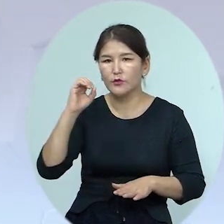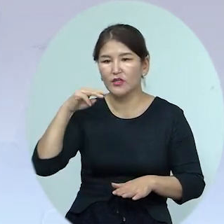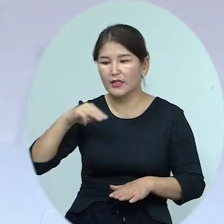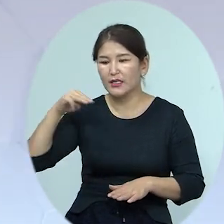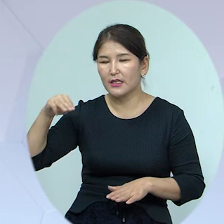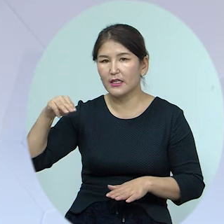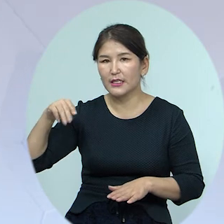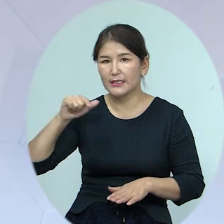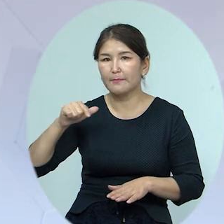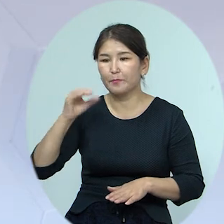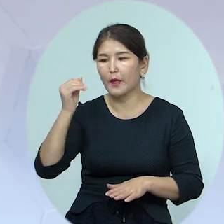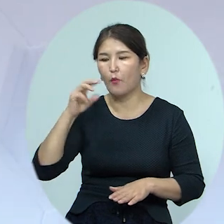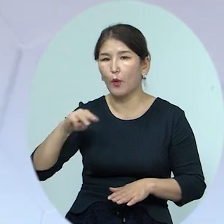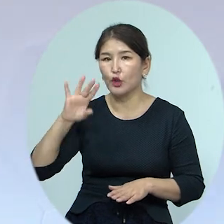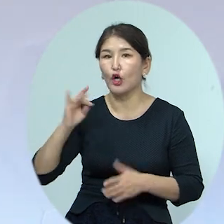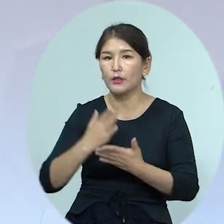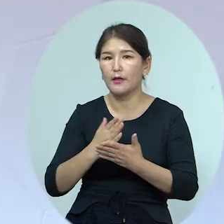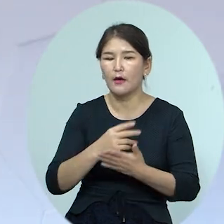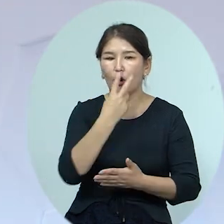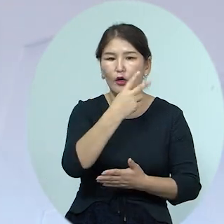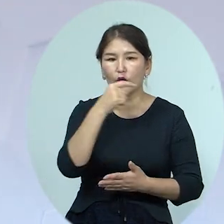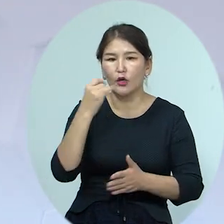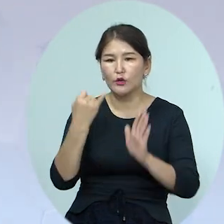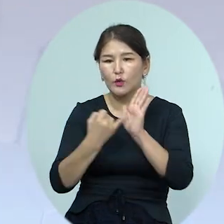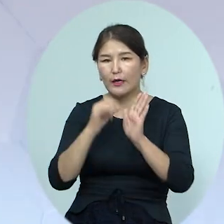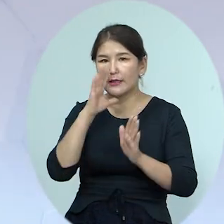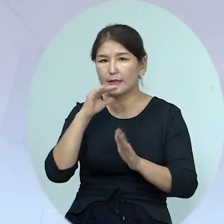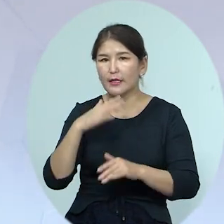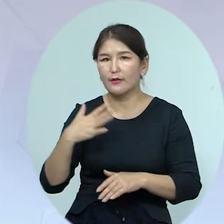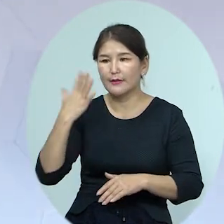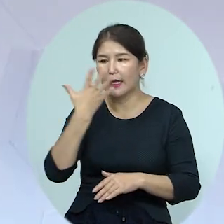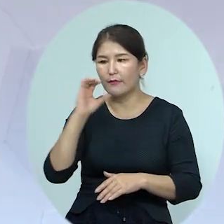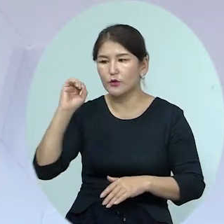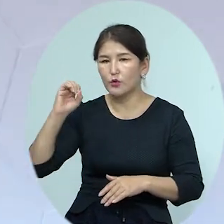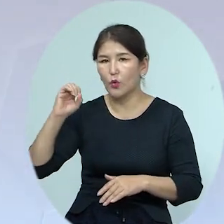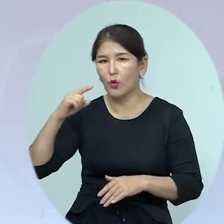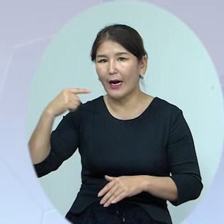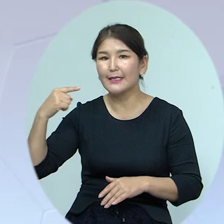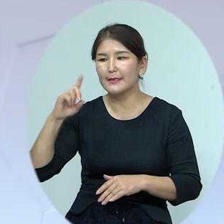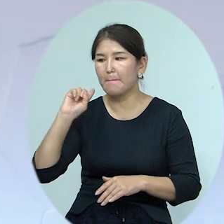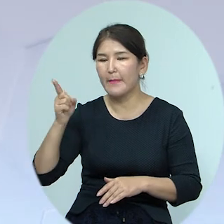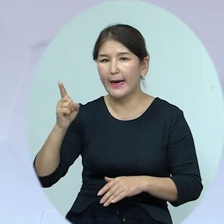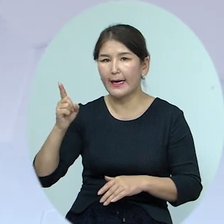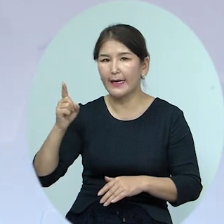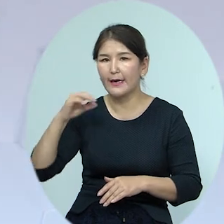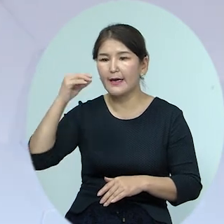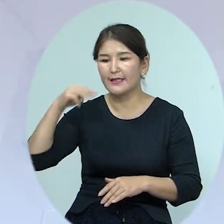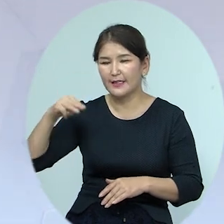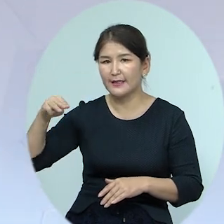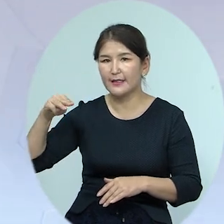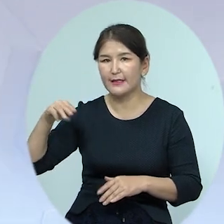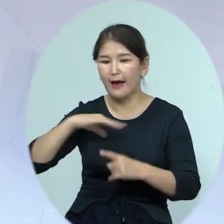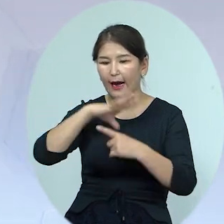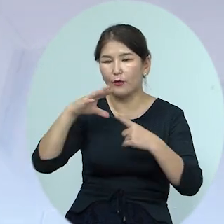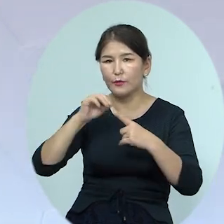фторын агуулмжтай ог хэрэглэх хэрэгтэй. 2-6 настай хүүхдэд бол 500-аас 1000 ppm фторын агуулмжтай ог